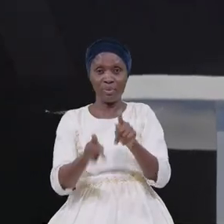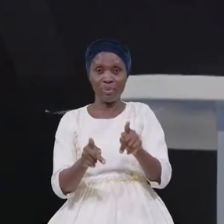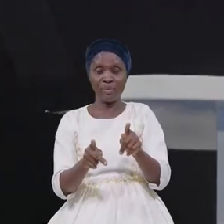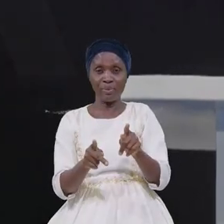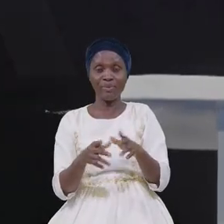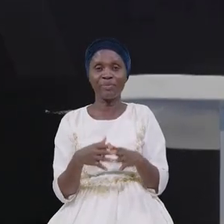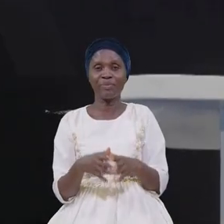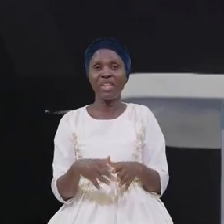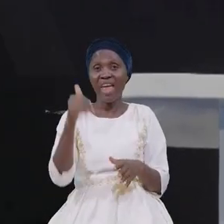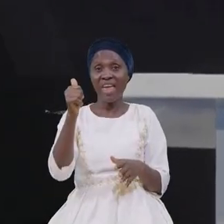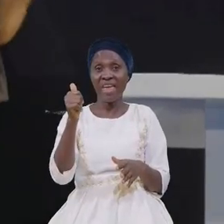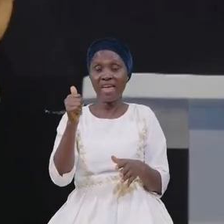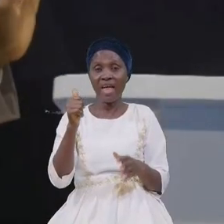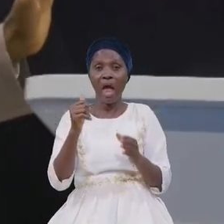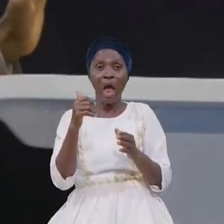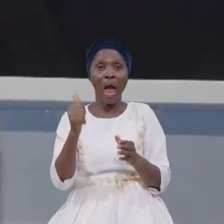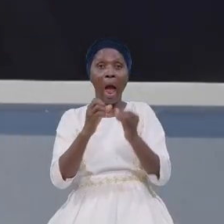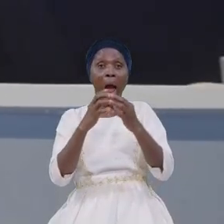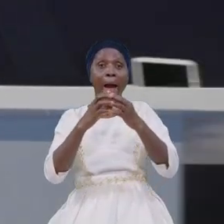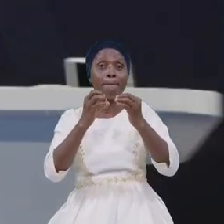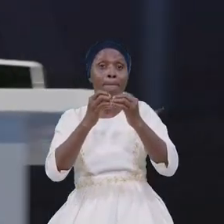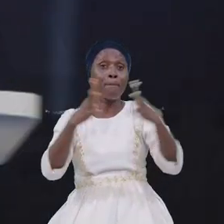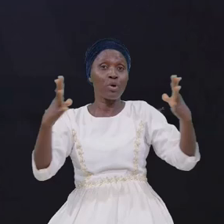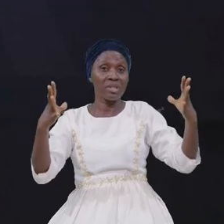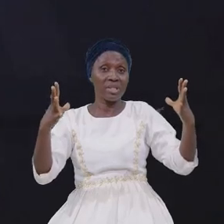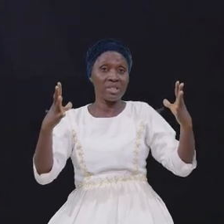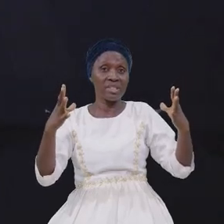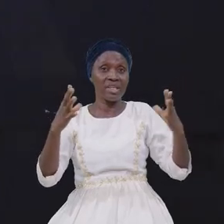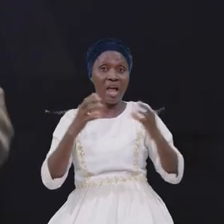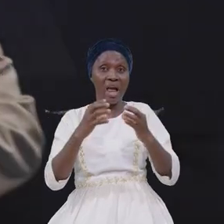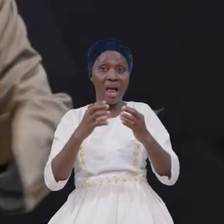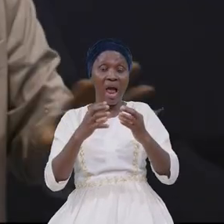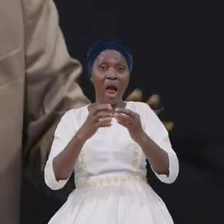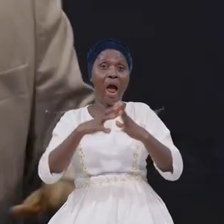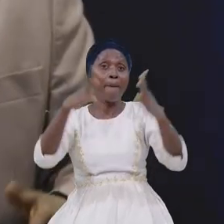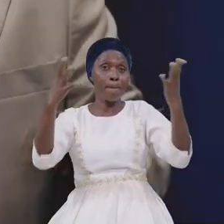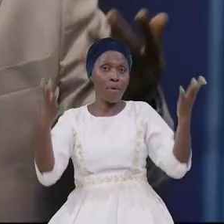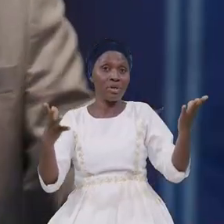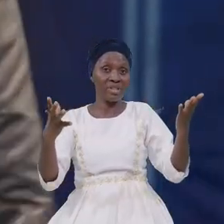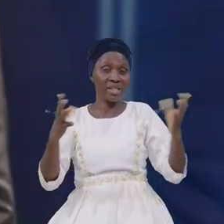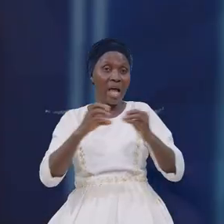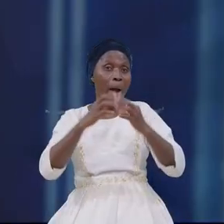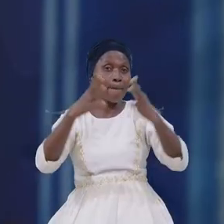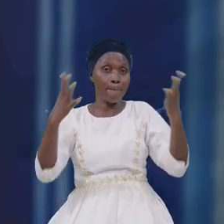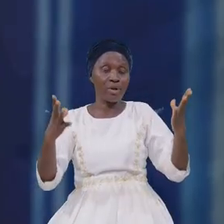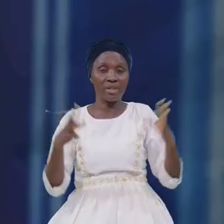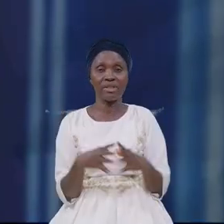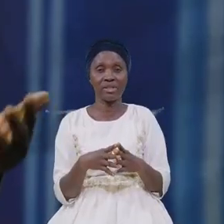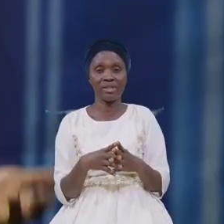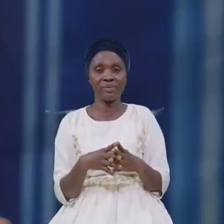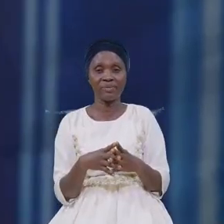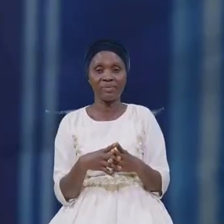l'abondance de la part du tout puissant pour tous. C'est l'abondance, c'est pas la